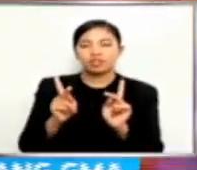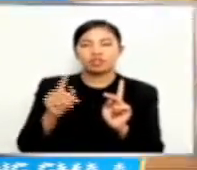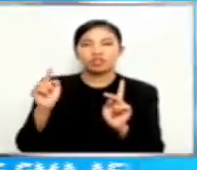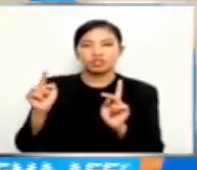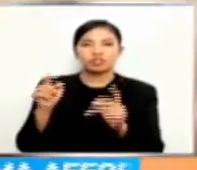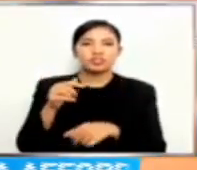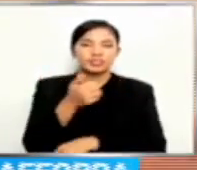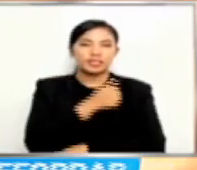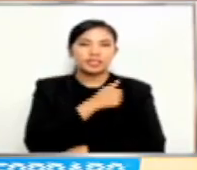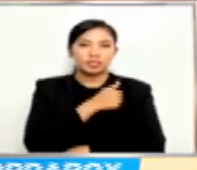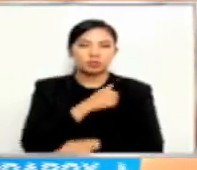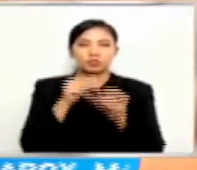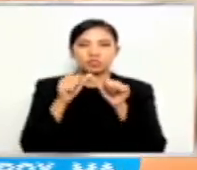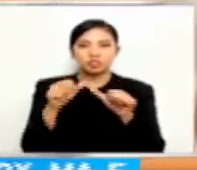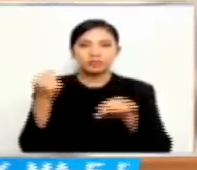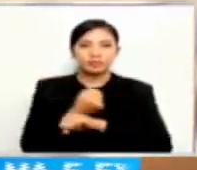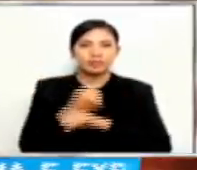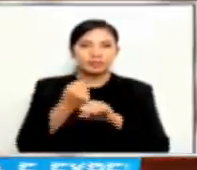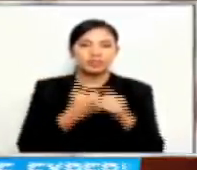pandemic.